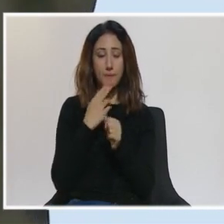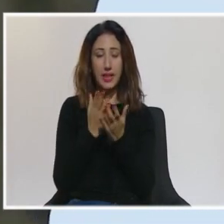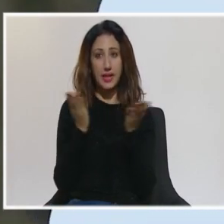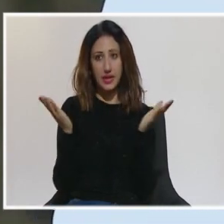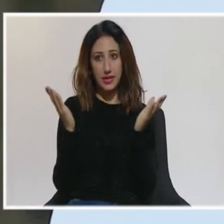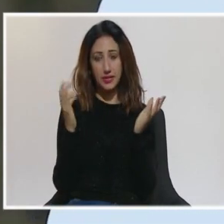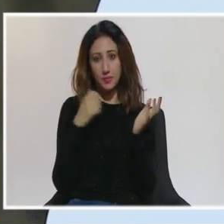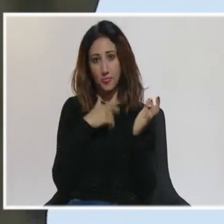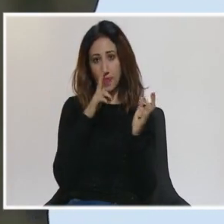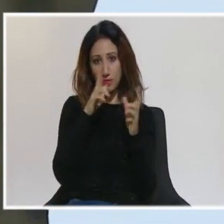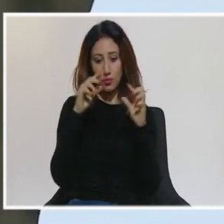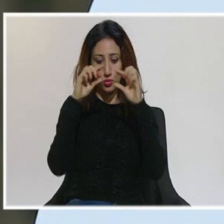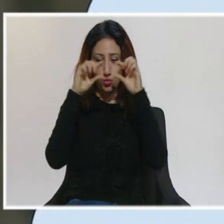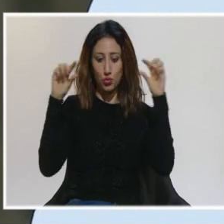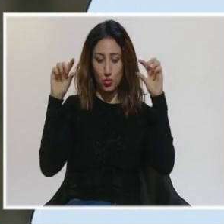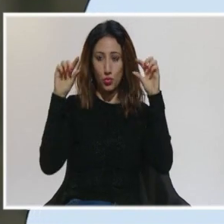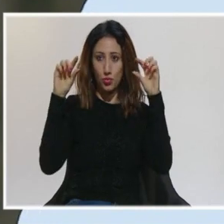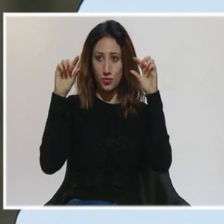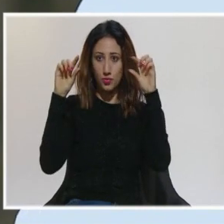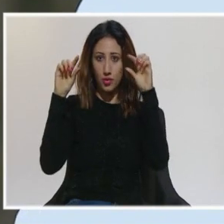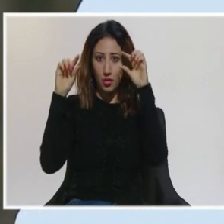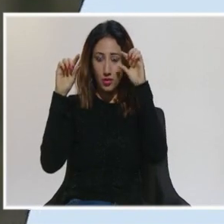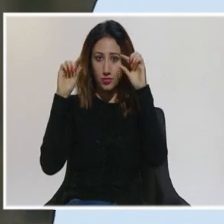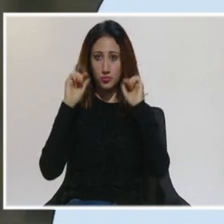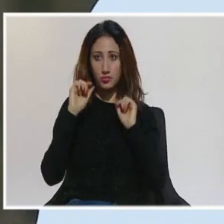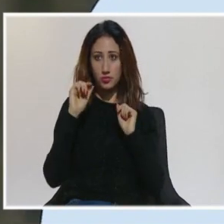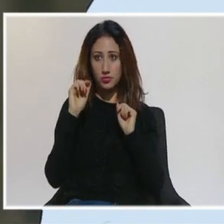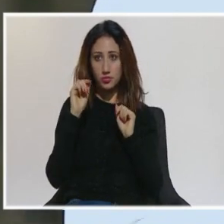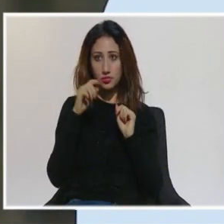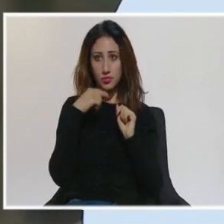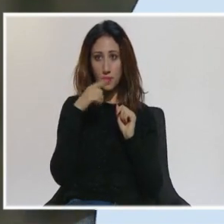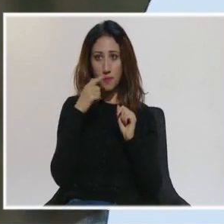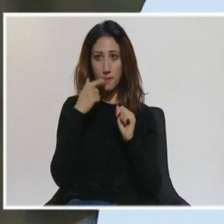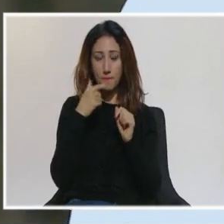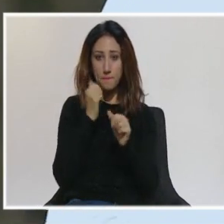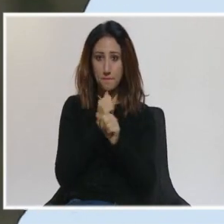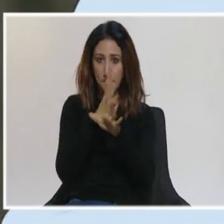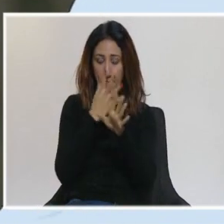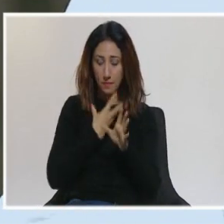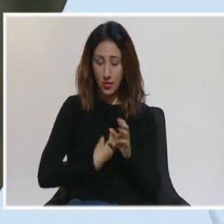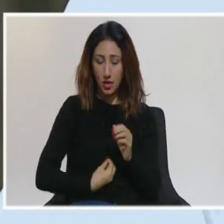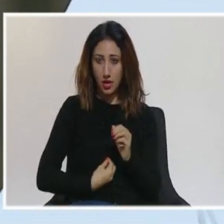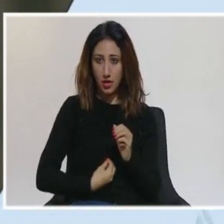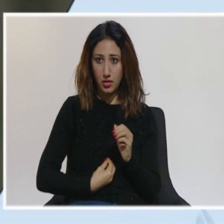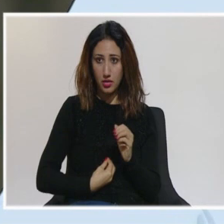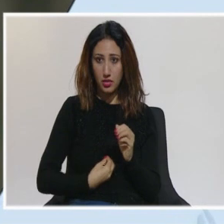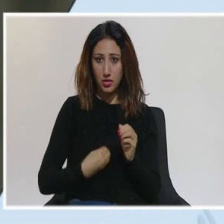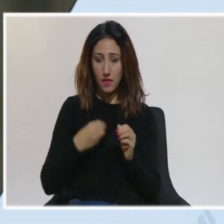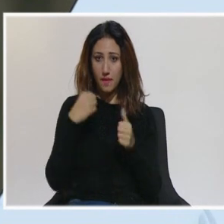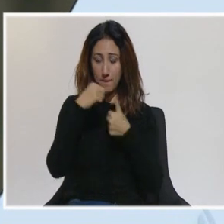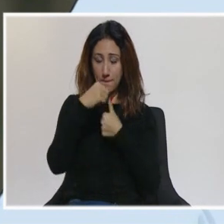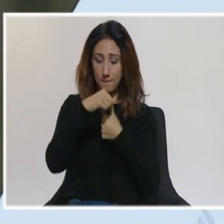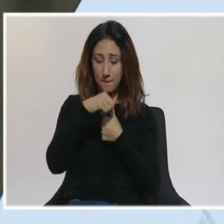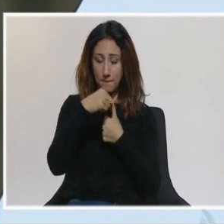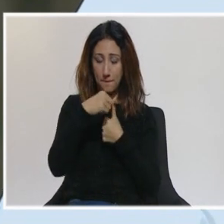جمله ودايما بحبها قوي حاجه، اللي هي ايه؟ هي حلاوة روحنا راحت ولا فاضل